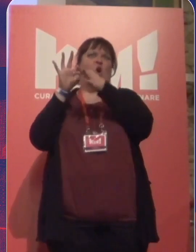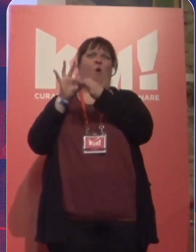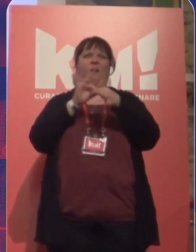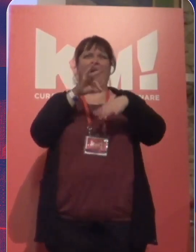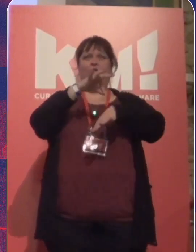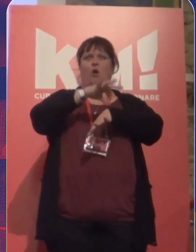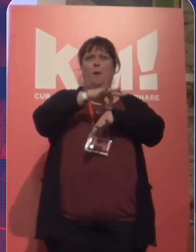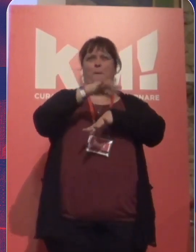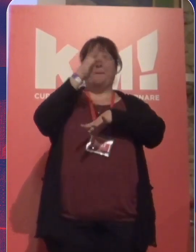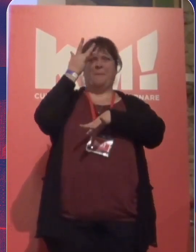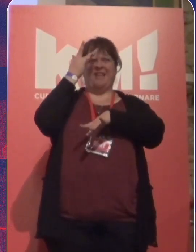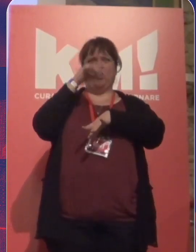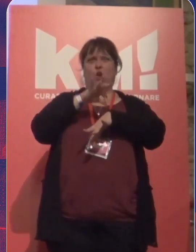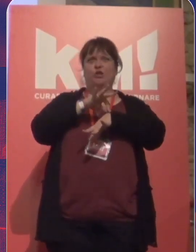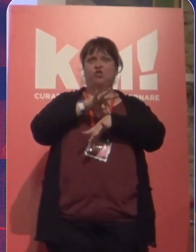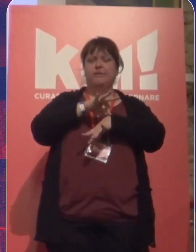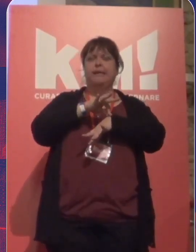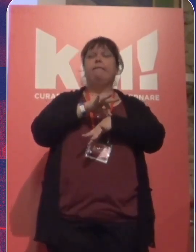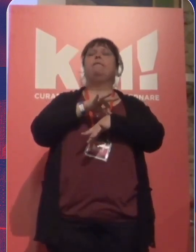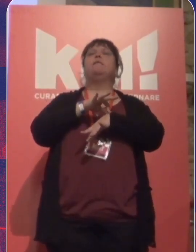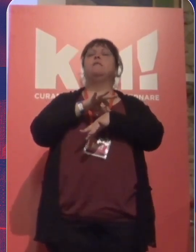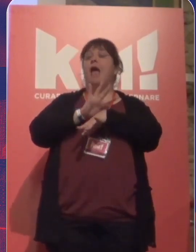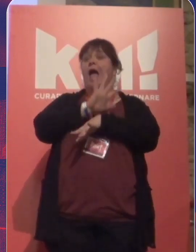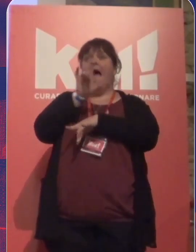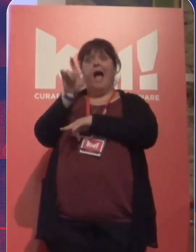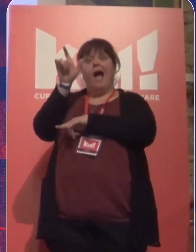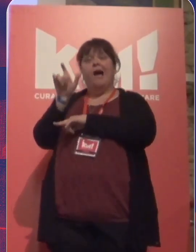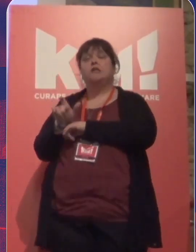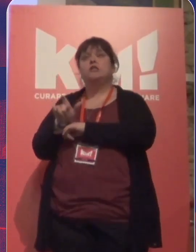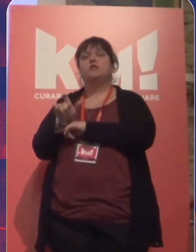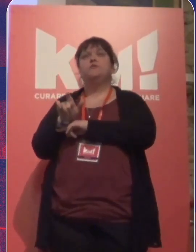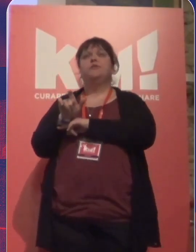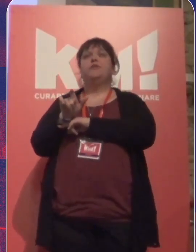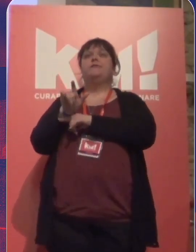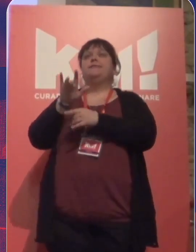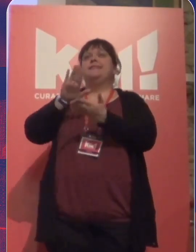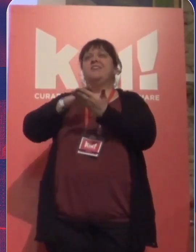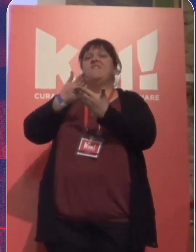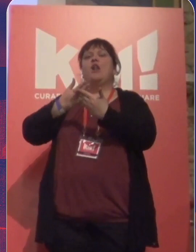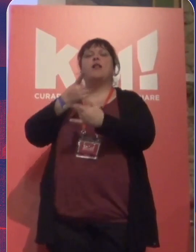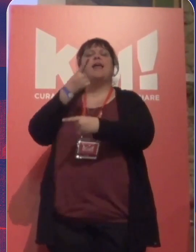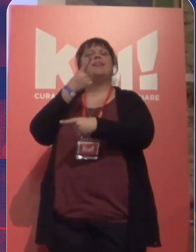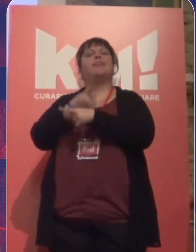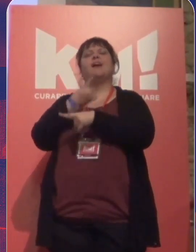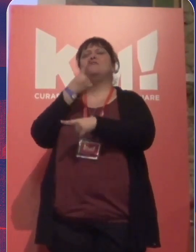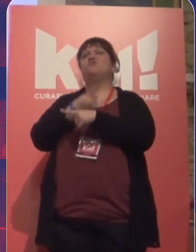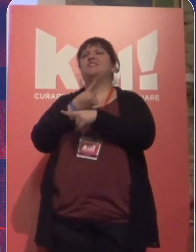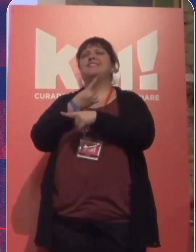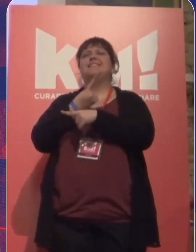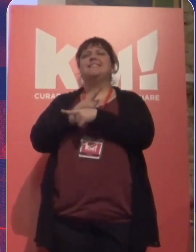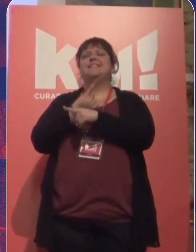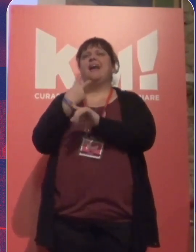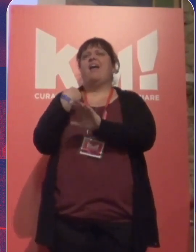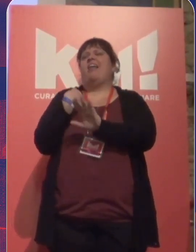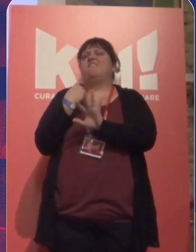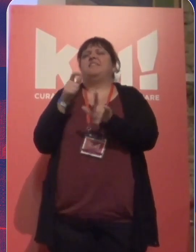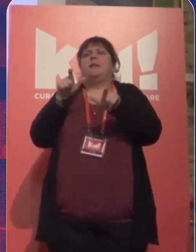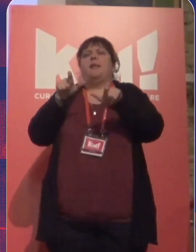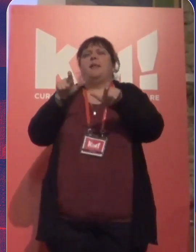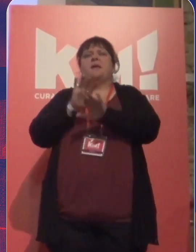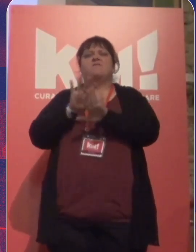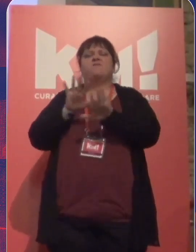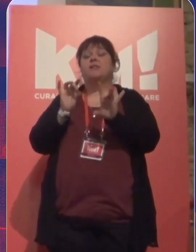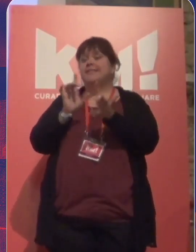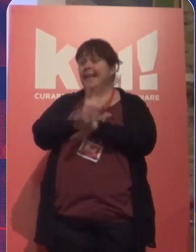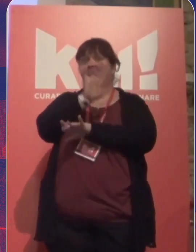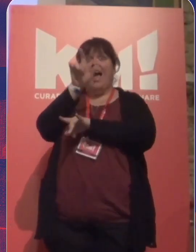cioè l'altro che al tempo stesso appunto necessità vitale senza l'altro noi per chiamo la